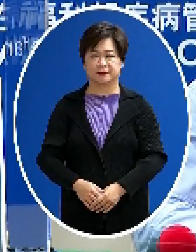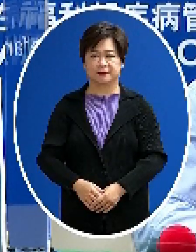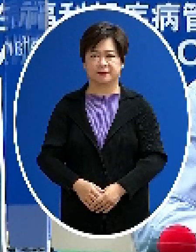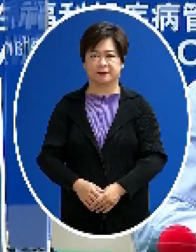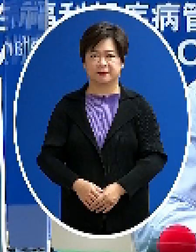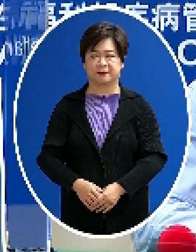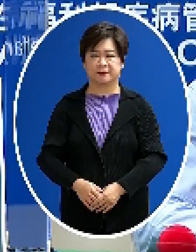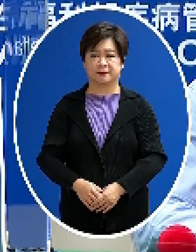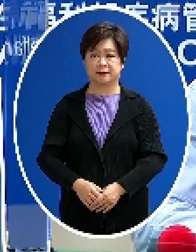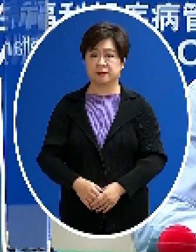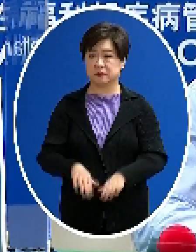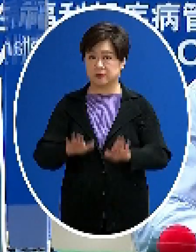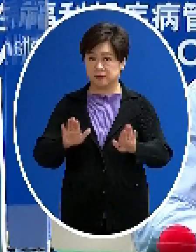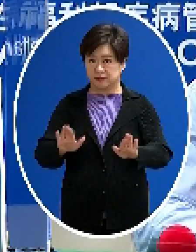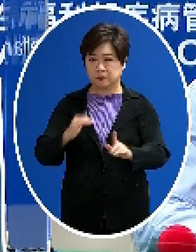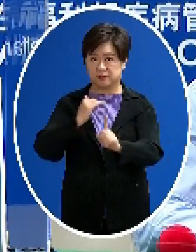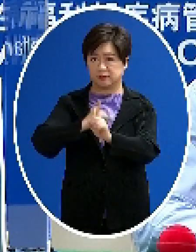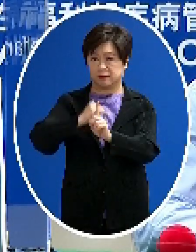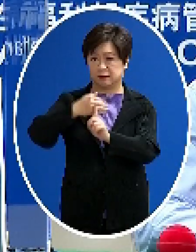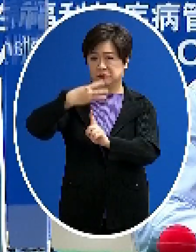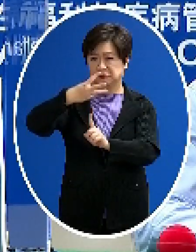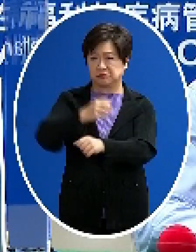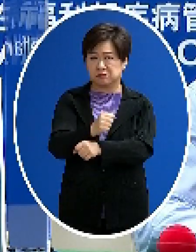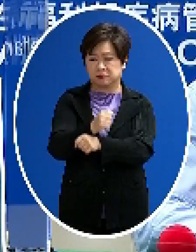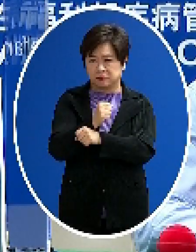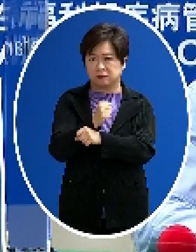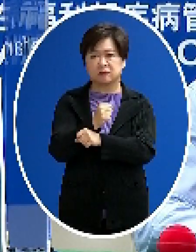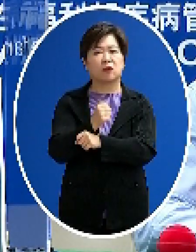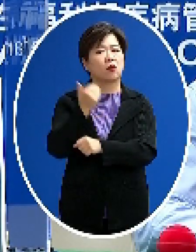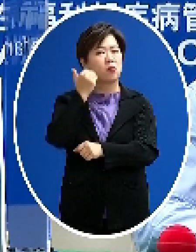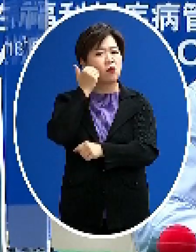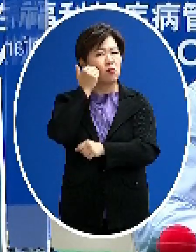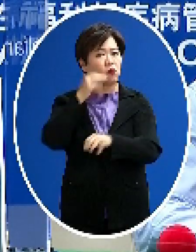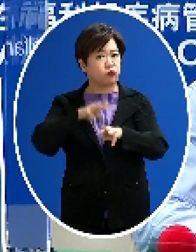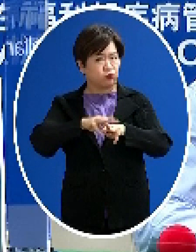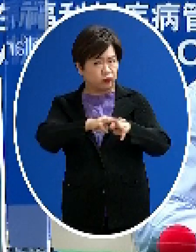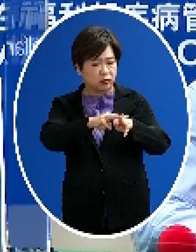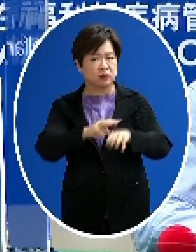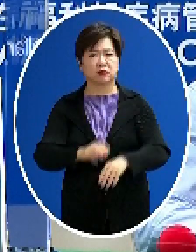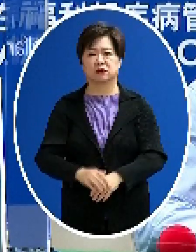那在三级警戒，我们当然就是说哈，出外玩玩，